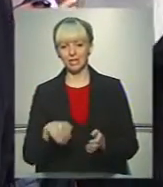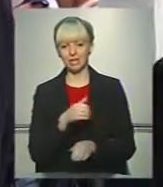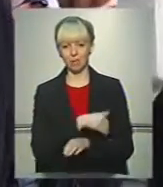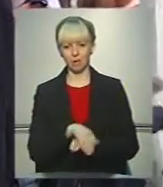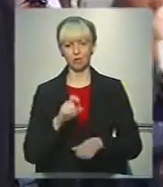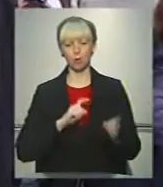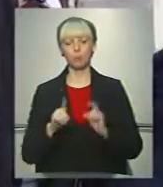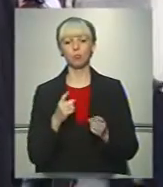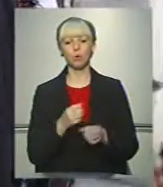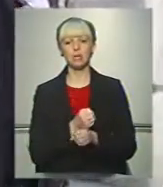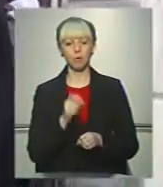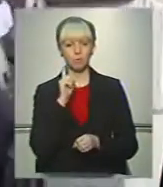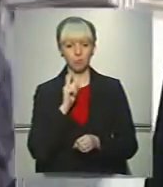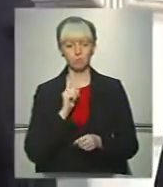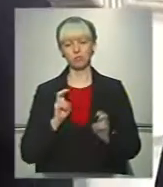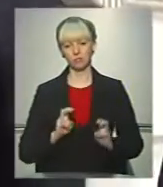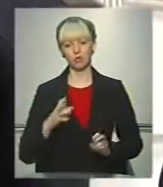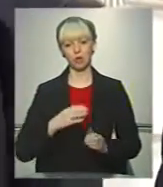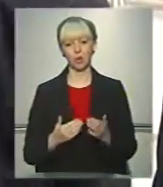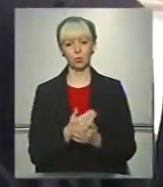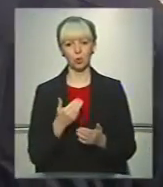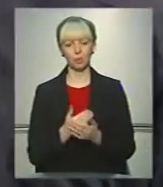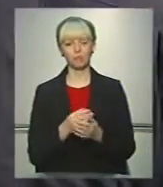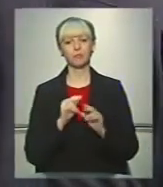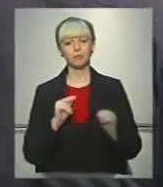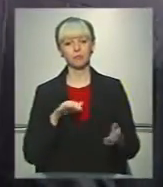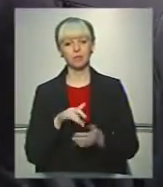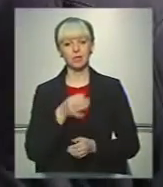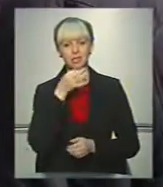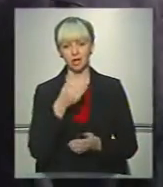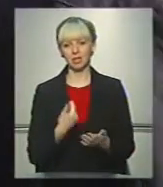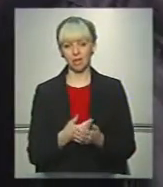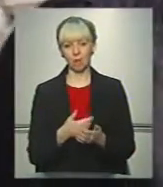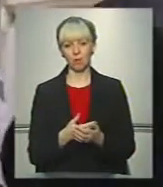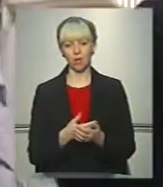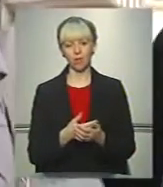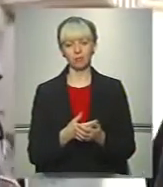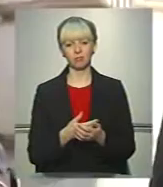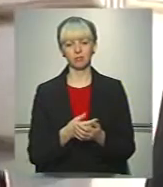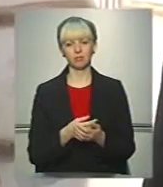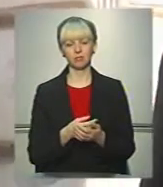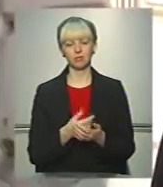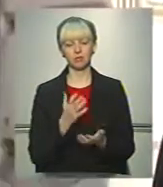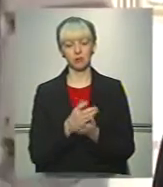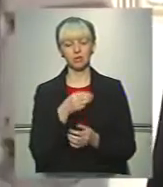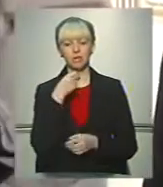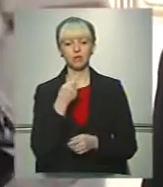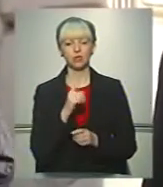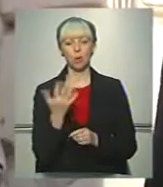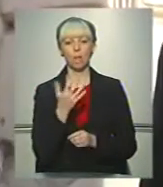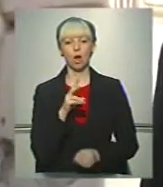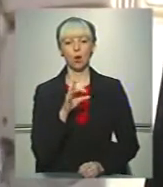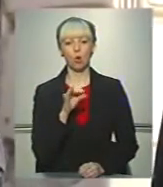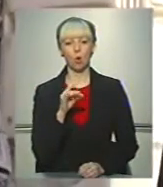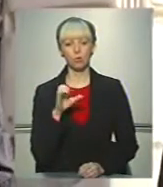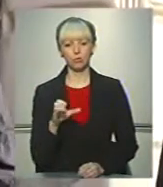тому що заміновано. Але поки що сидимо, чекаємо новин. Такі повідомлення викладач підійшов, сказав, напевно, все повідомили їм, а вони вже нам повідомили. Казали, що п'ятий корпус,